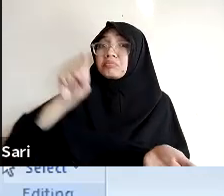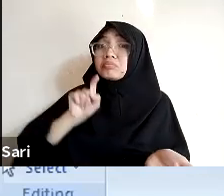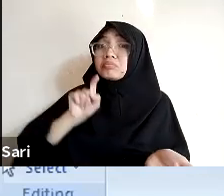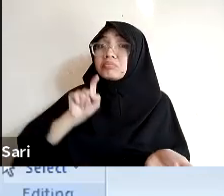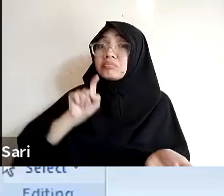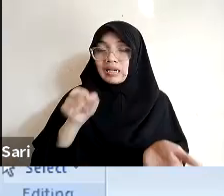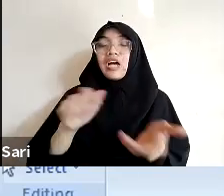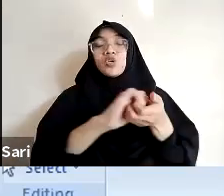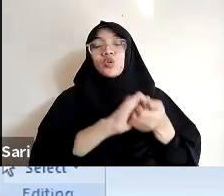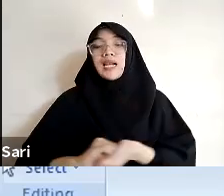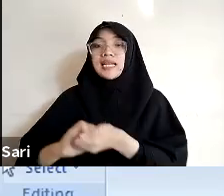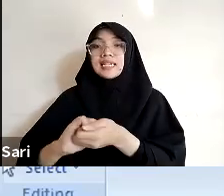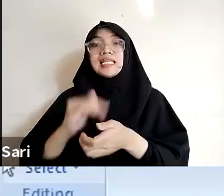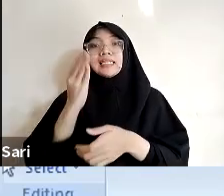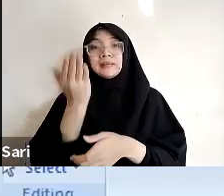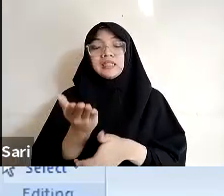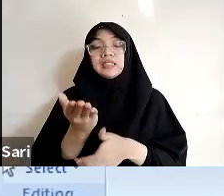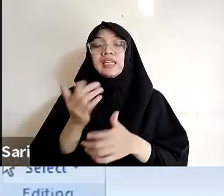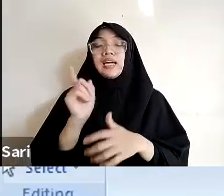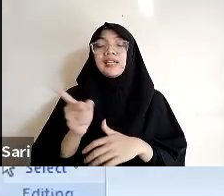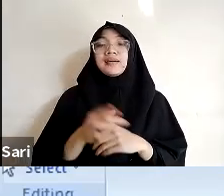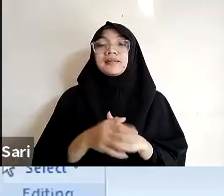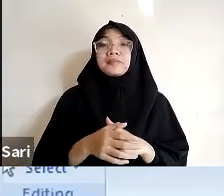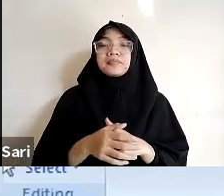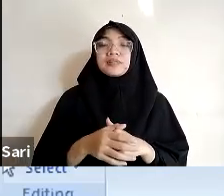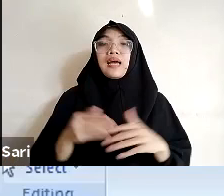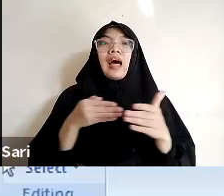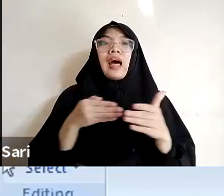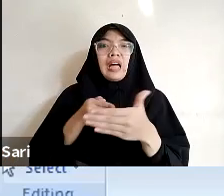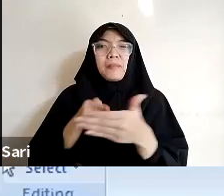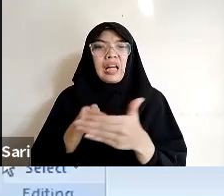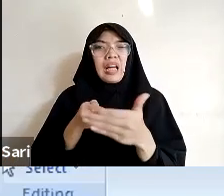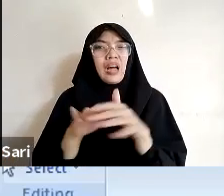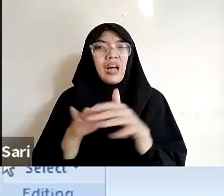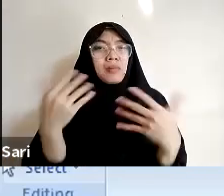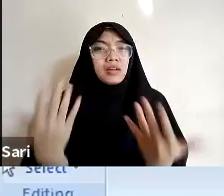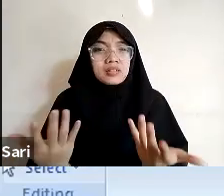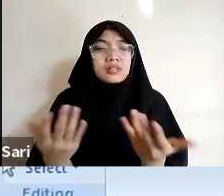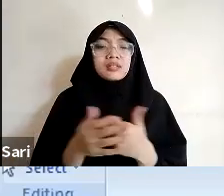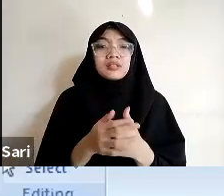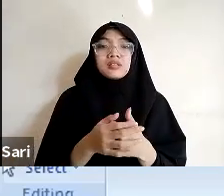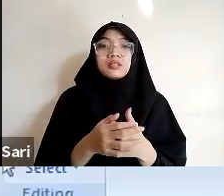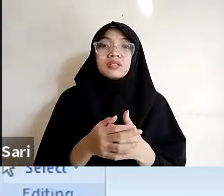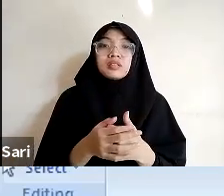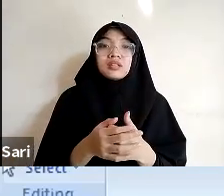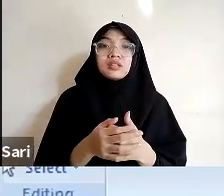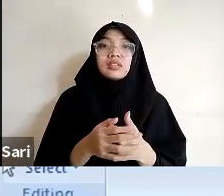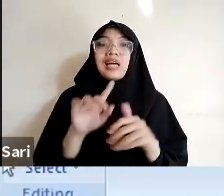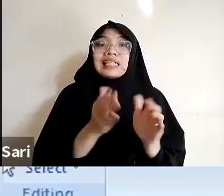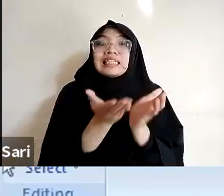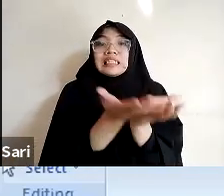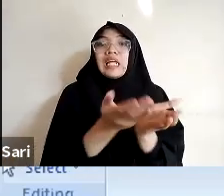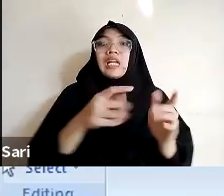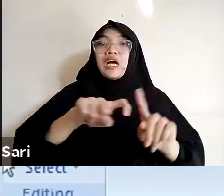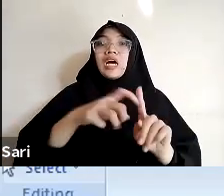yang kemudian hadir. Hambatannya apa? Hambatannya soal ketersediaan, itu